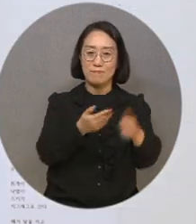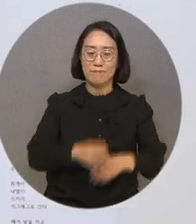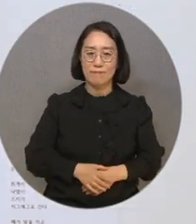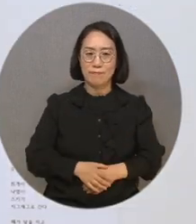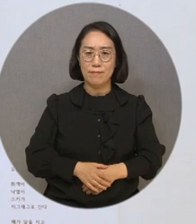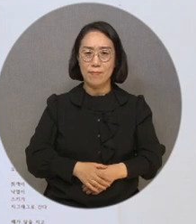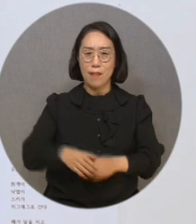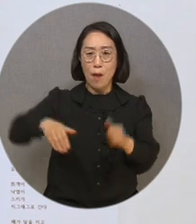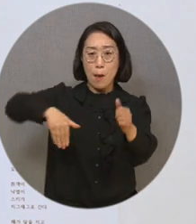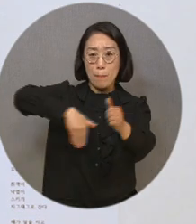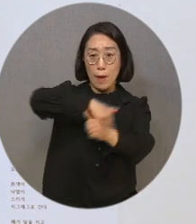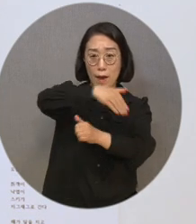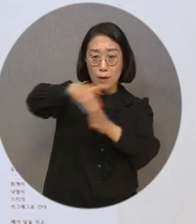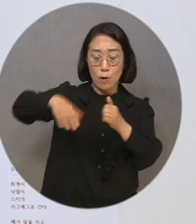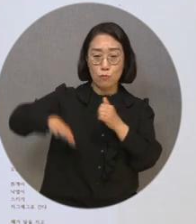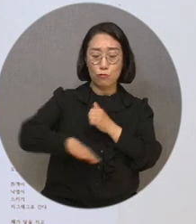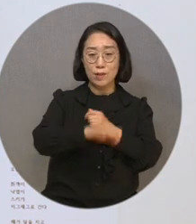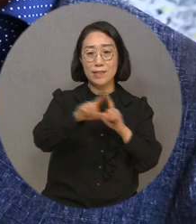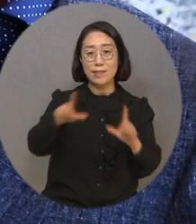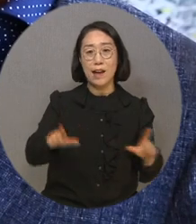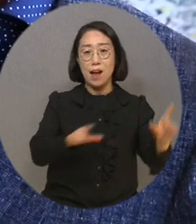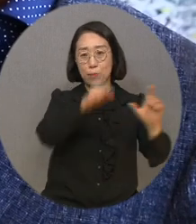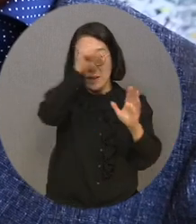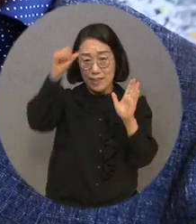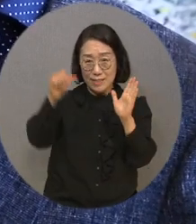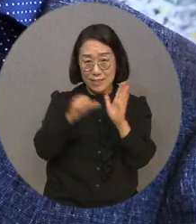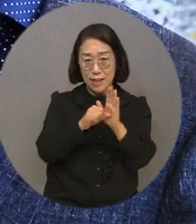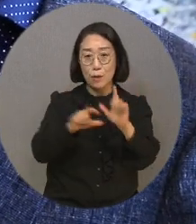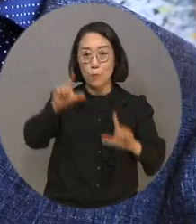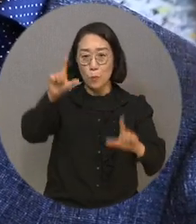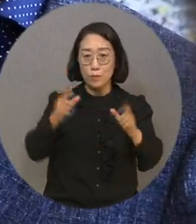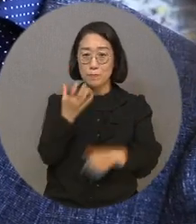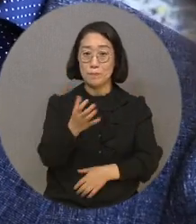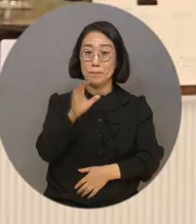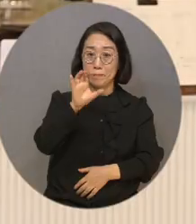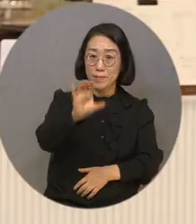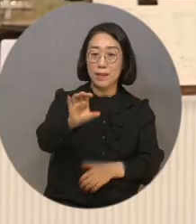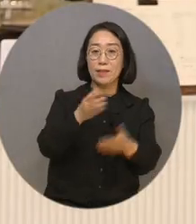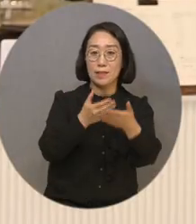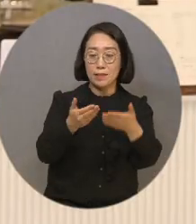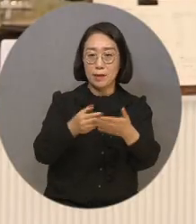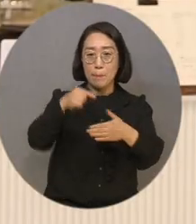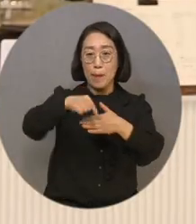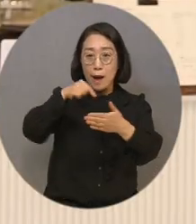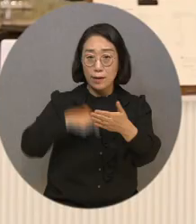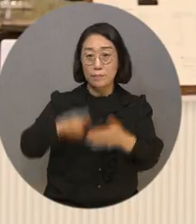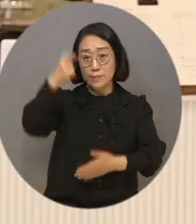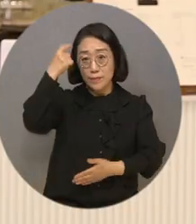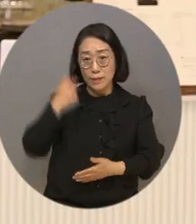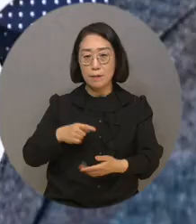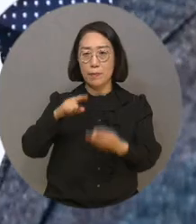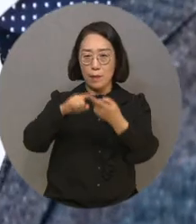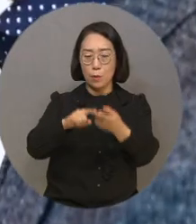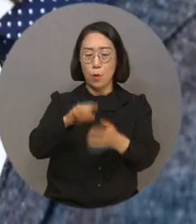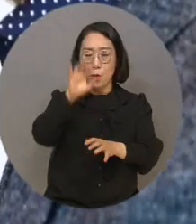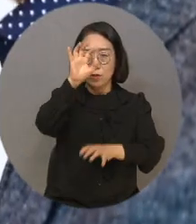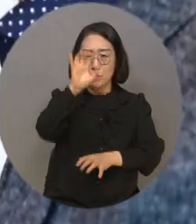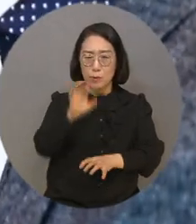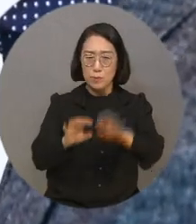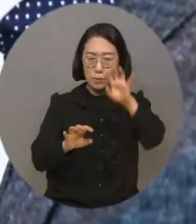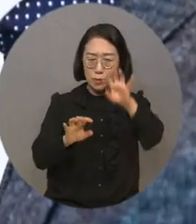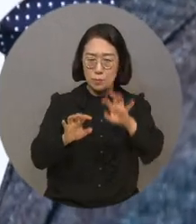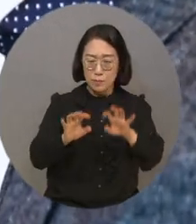속 배경은 우리들의 삶과 인생이며 작가가 가슴 속에서 느껴지는 모든 것이며 도트들은 그